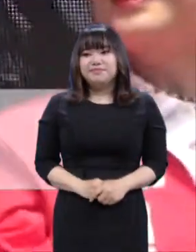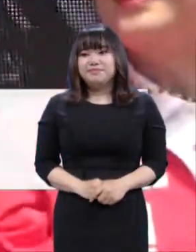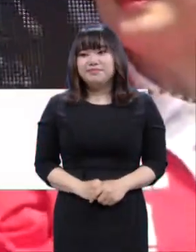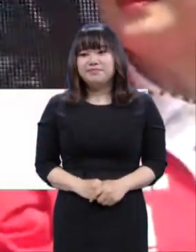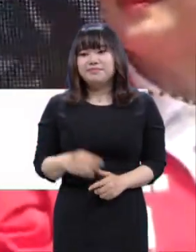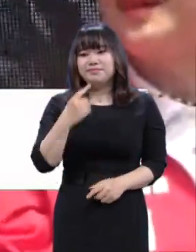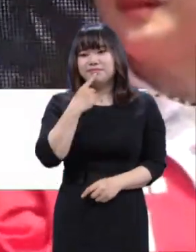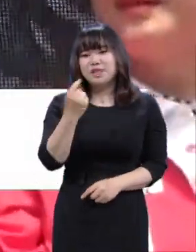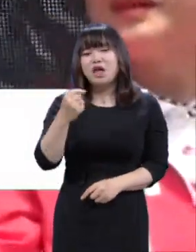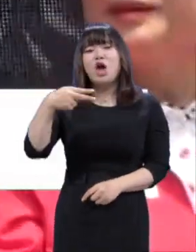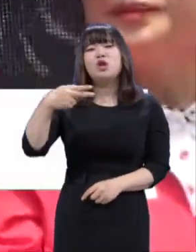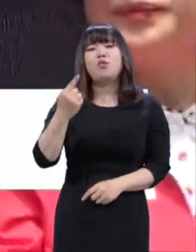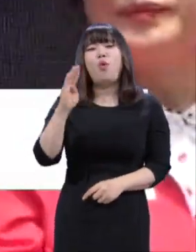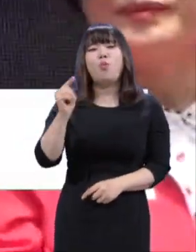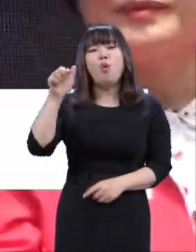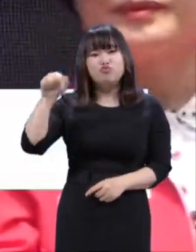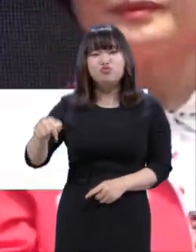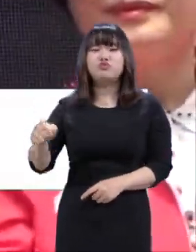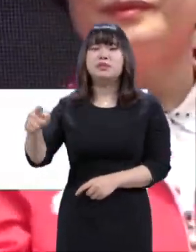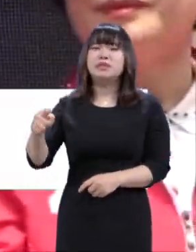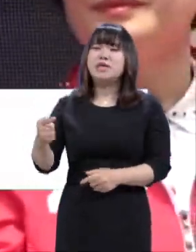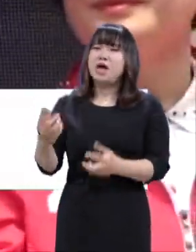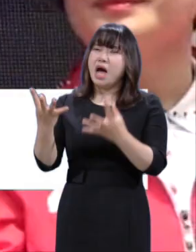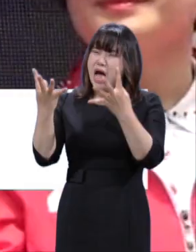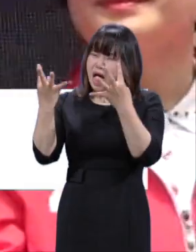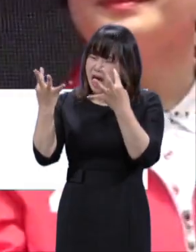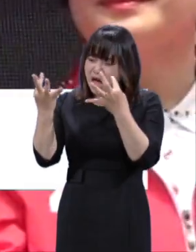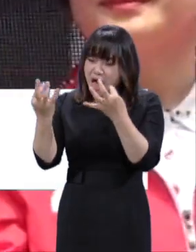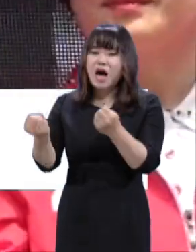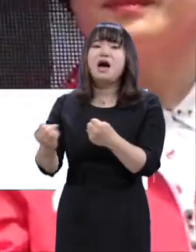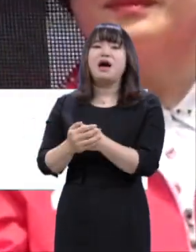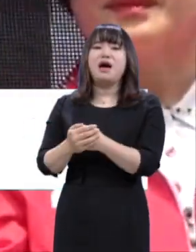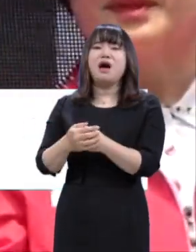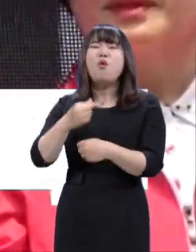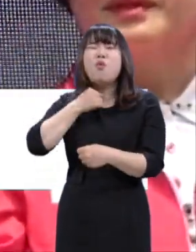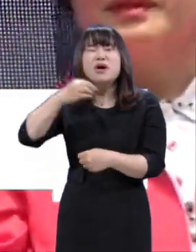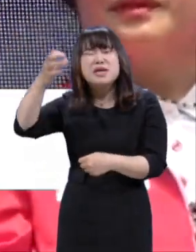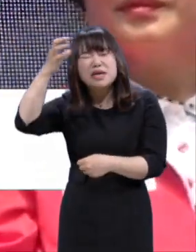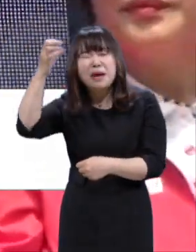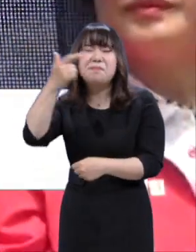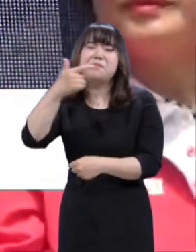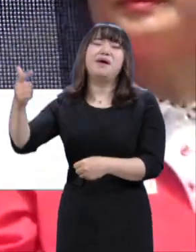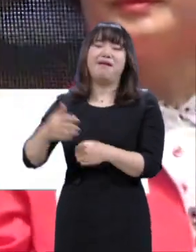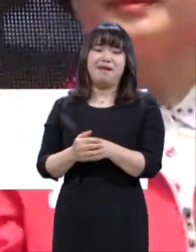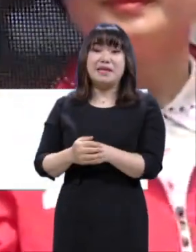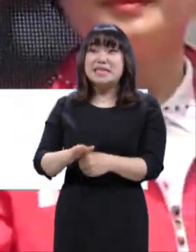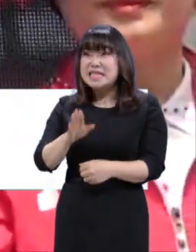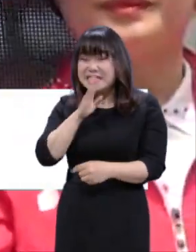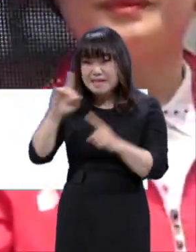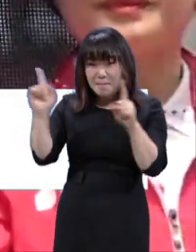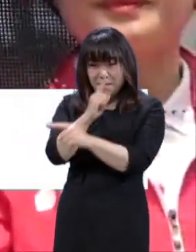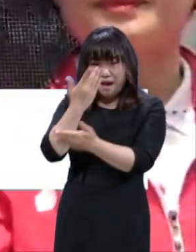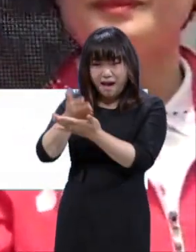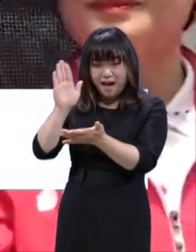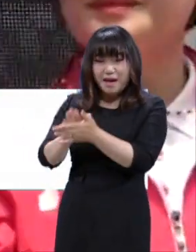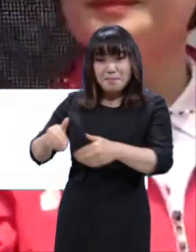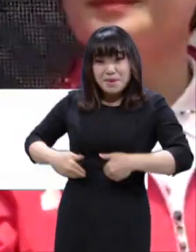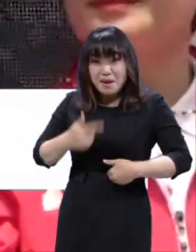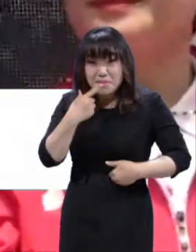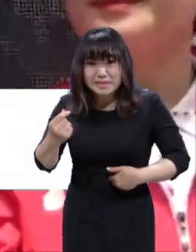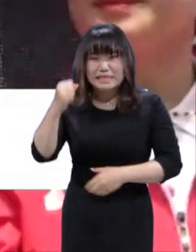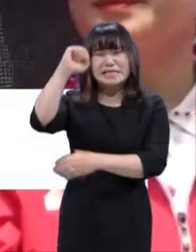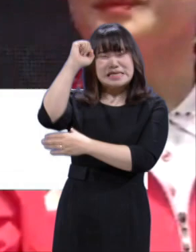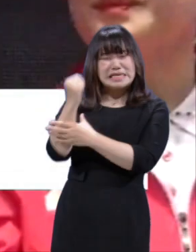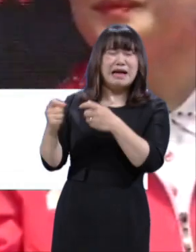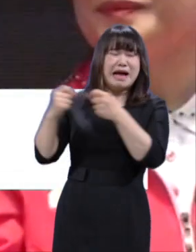도봉구는 할 일이 참 많은 곳입니다. 창동역 일대 이제 좀 진짜 바뀌어야 되겠죠? 네. 너무